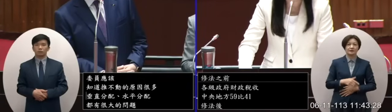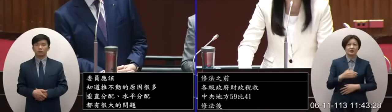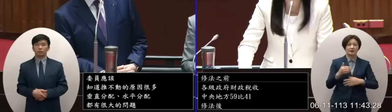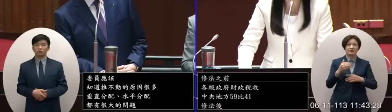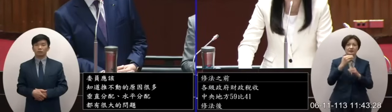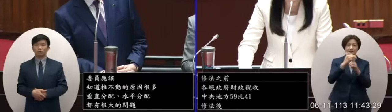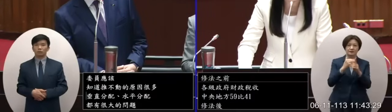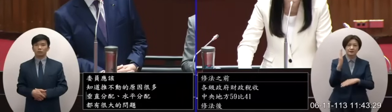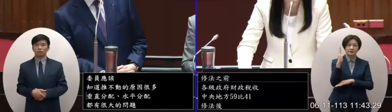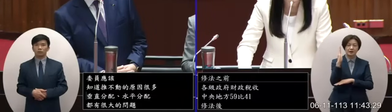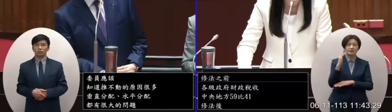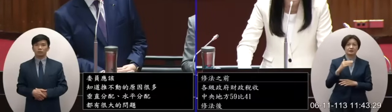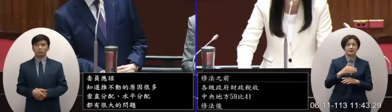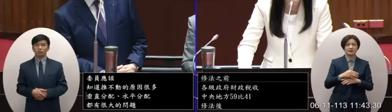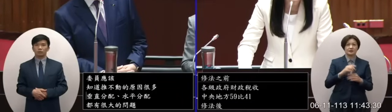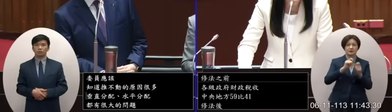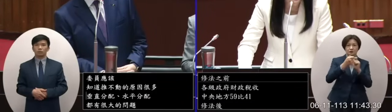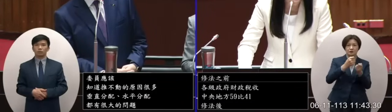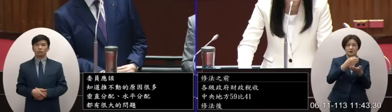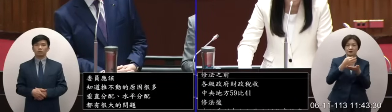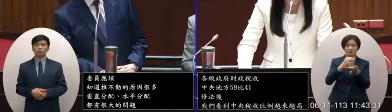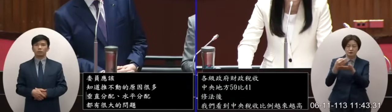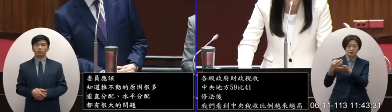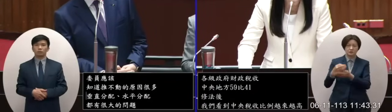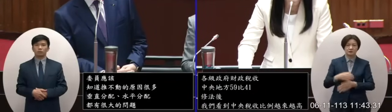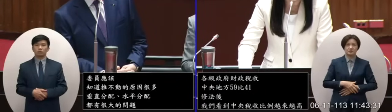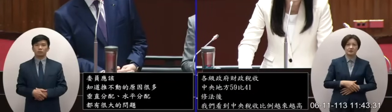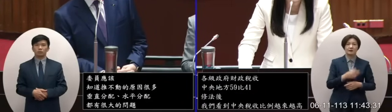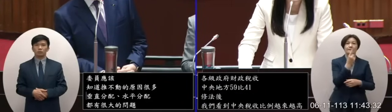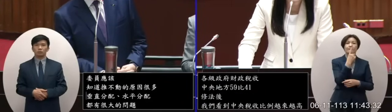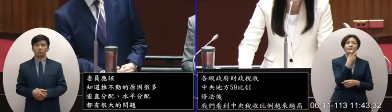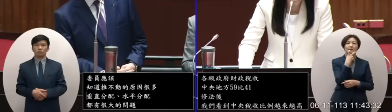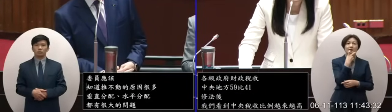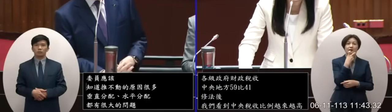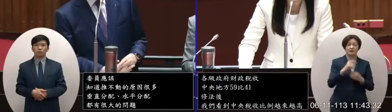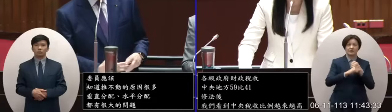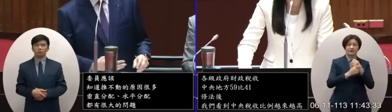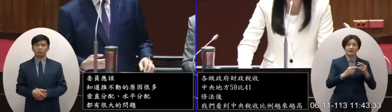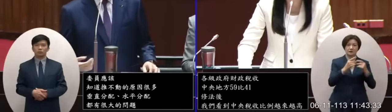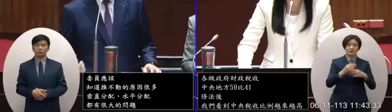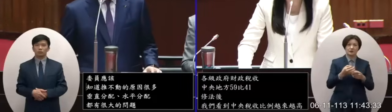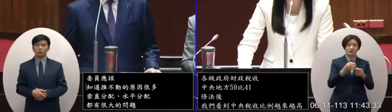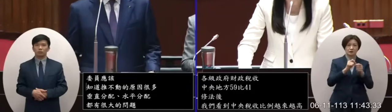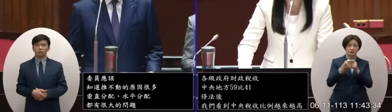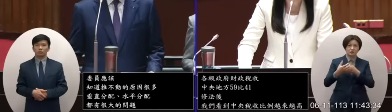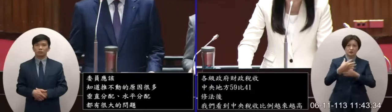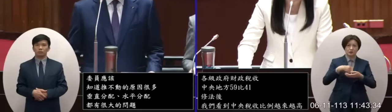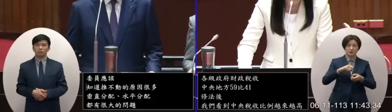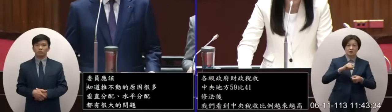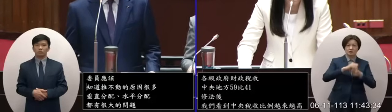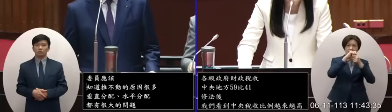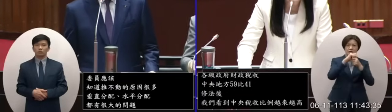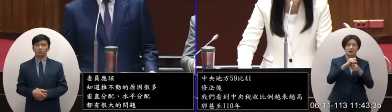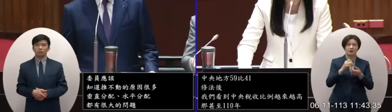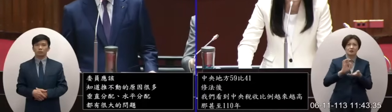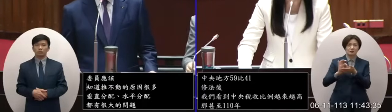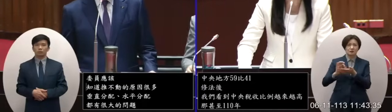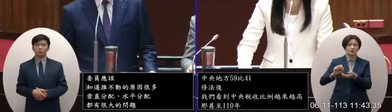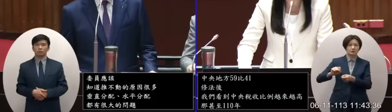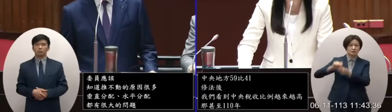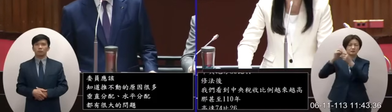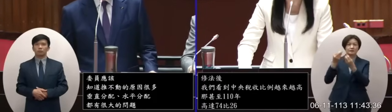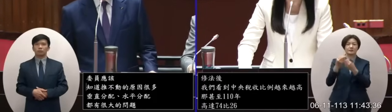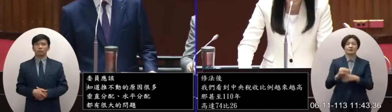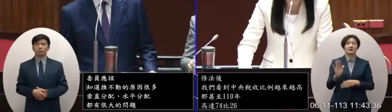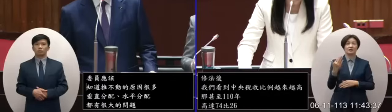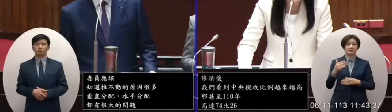占总税出的比例修法之后，中央并没有因为收入变多而支出也增加，那但是呢，地方